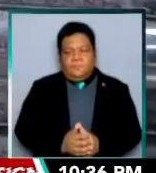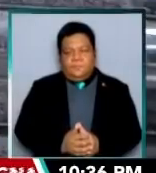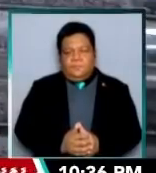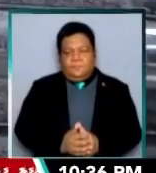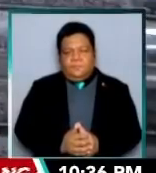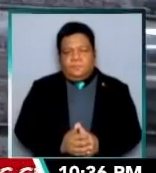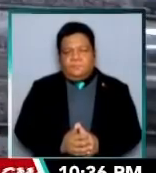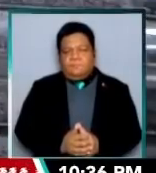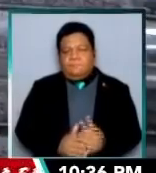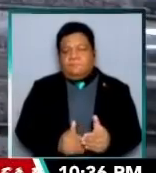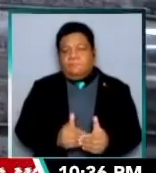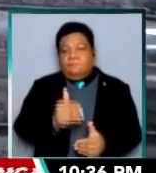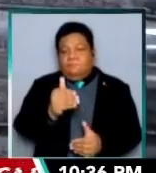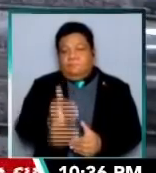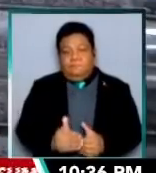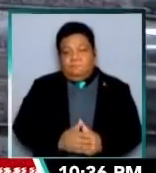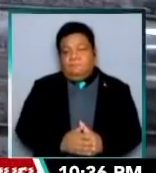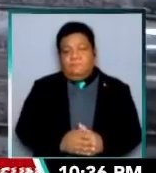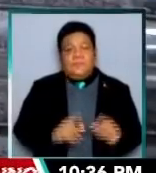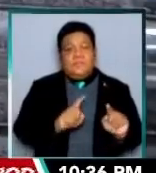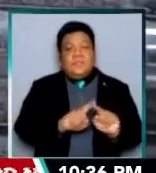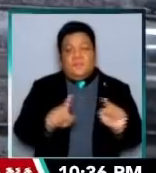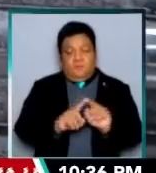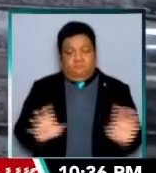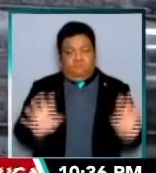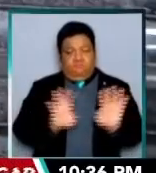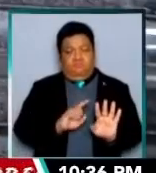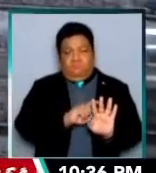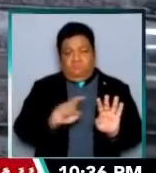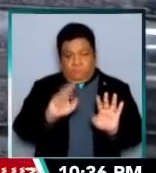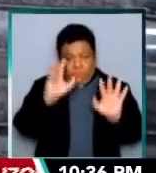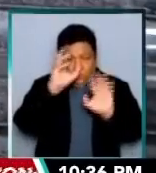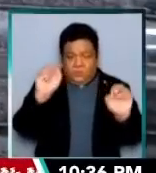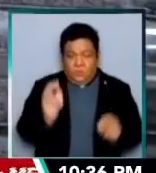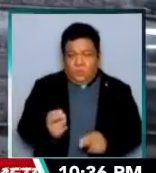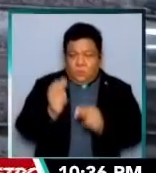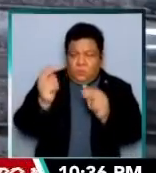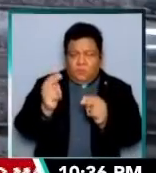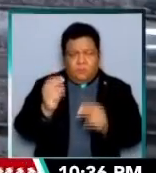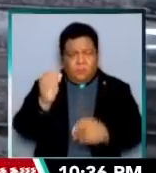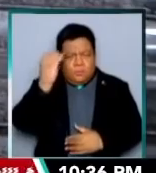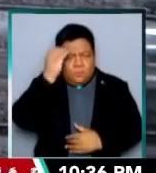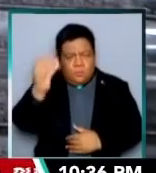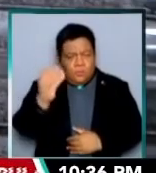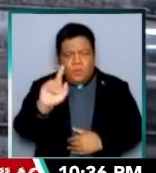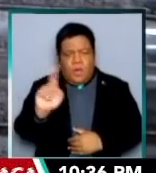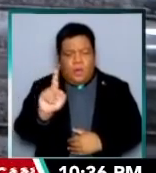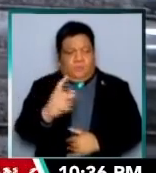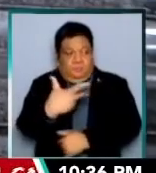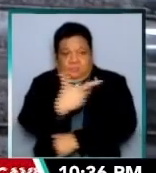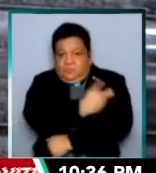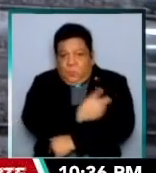Nagbigay ng kanilang opinyon ng ilang presidential aspirants tungkol sa pagbabawal sa mga di pa bakunado na sumakay sa pampublikong